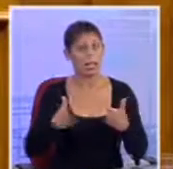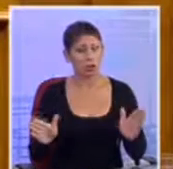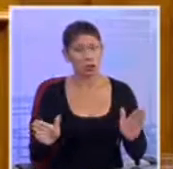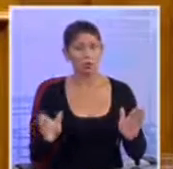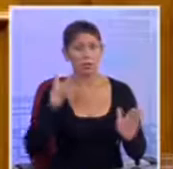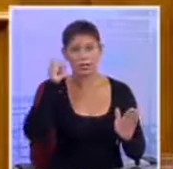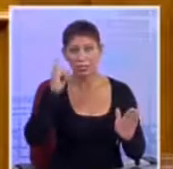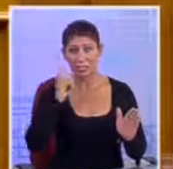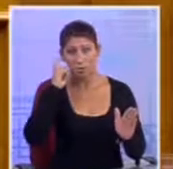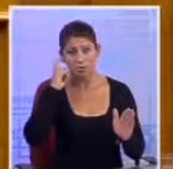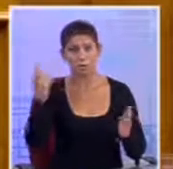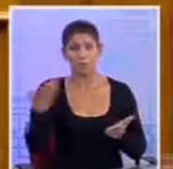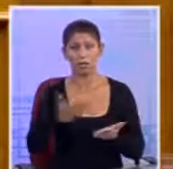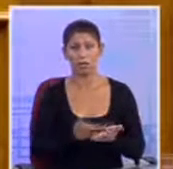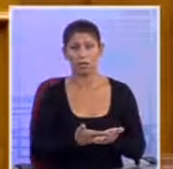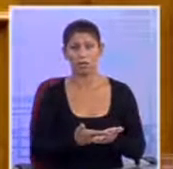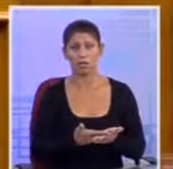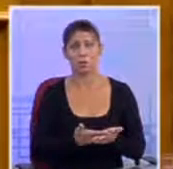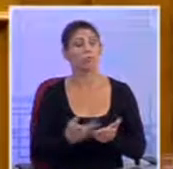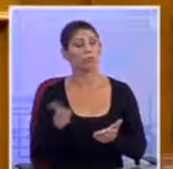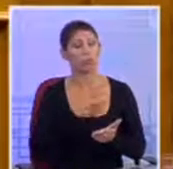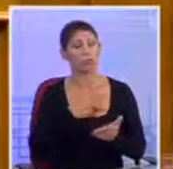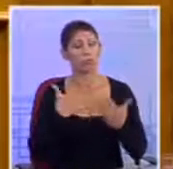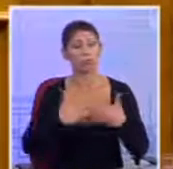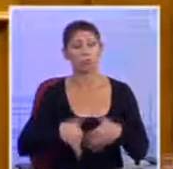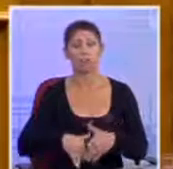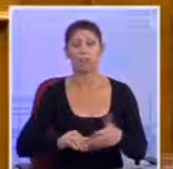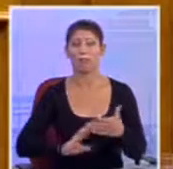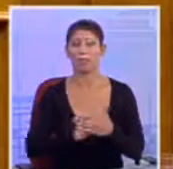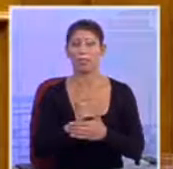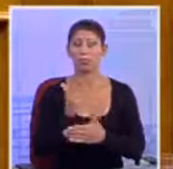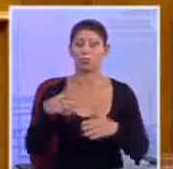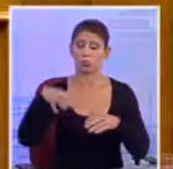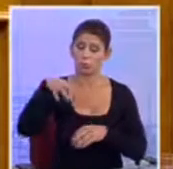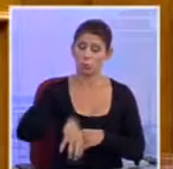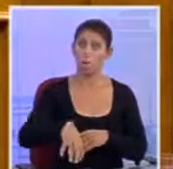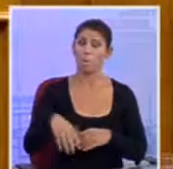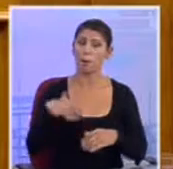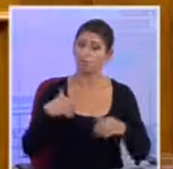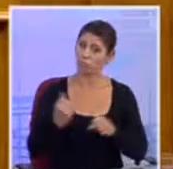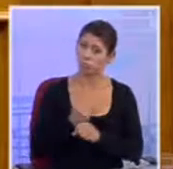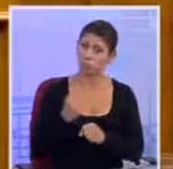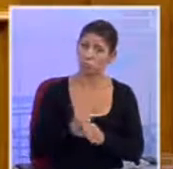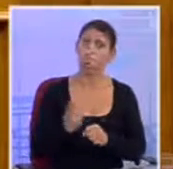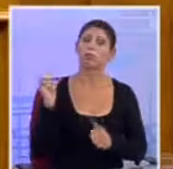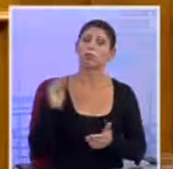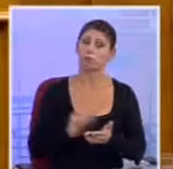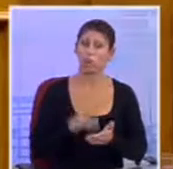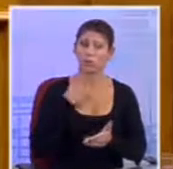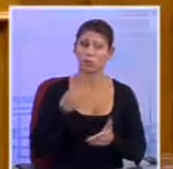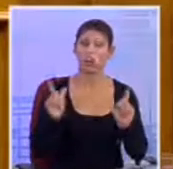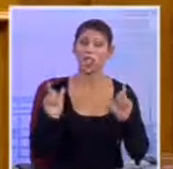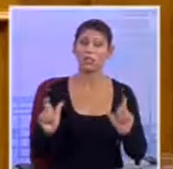στις σκέψεις και προτάσεις σας για την εύρυθμη λειτουργία και τη βελτίωση του τομέα που υπηρετώ και θα επαναλάβω ότι η ασφάλεια